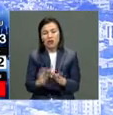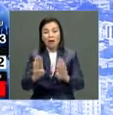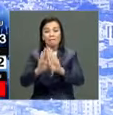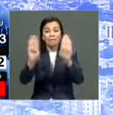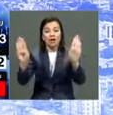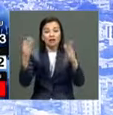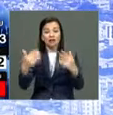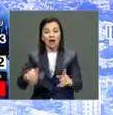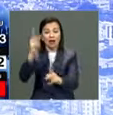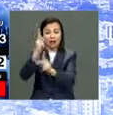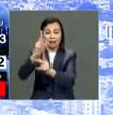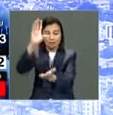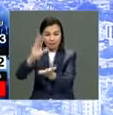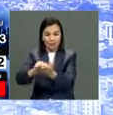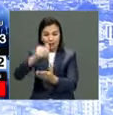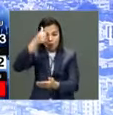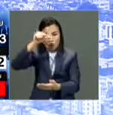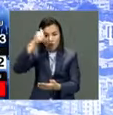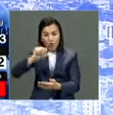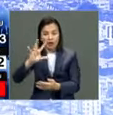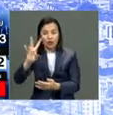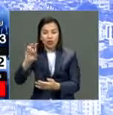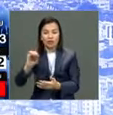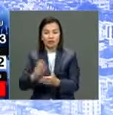ถ้าจะหวังดีหรือไม่หวังดีไม่ทราบนะครับไปถ่ายสมุดที่ท่านจดทิ้งไว้น่ะนะครับถ้าลองนึกดูอันนั้นก็ท่านก็เปิดทิ้งไว้อย่างน้อยก็ต้องเก็บไว้ทาน60วันระบบนี้ท่านสเเกนเสร็จก็รู้แค่ตัวเองนะครับและและกลมมองโลกผมถามยังไม่รู้ว่าครับจนกว่าจะเกิดเหตุการณ์นะครับก็คือเกิดคนที่ติดเชื้อหรือมีสัมผัสสูงเข้ามาในโรงเรียนเดียวกับท่านถึงจะแจ้งท่านท่านก็ผมว่าท่านคิดได้ละว่าอันไหนปลอดภัยกว่ากันสุดท้ายฝากให้ท่านผู้ตรวจฝากถึงคุณผู้ชมทางบ้านสักนิดนึงเพราะว่าหลายคนบอกว่าอันนี้นะมีประโยชน์เข้าใจแต่บางครั้งเนี่ยในช่วงเวลาที่หิ้วของมากๆคือของมากๆบางครั้งการเข้าไปสแกนหลายคนอาจจะมองว่ายังเป็นเรื่องยุ่งยากอยู่อยากให้ฝากถึงประชาชนเพื่อให้มีความเข้าใจมากยิ่งขึ้นแล้วก็มั่นใจในระบบมากขึ้นค่ะครับก็อยากจะฝากประชาชนไทยทุกท่านนะครับอันนี้ก็ถือว่า